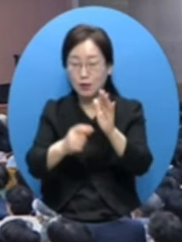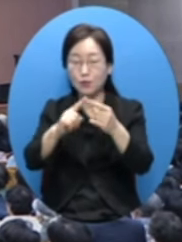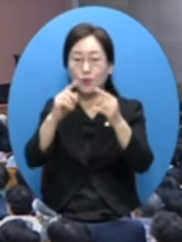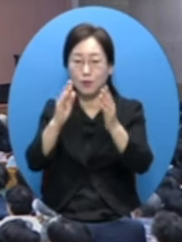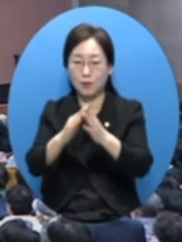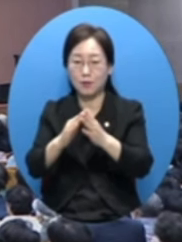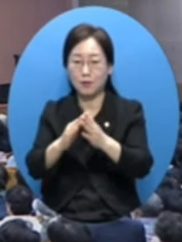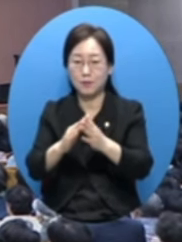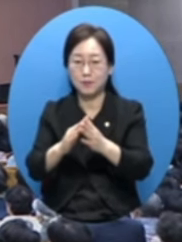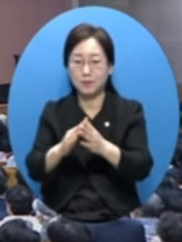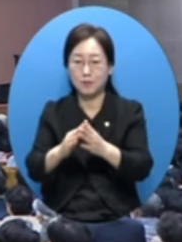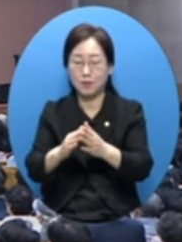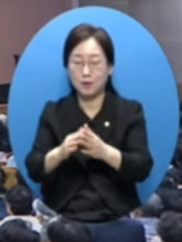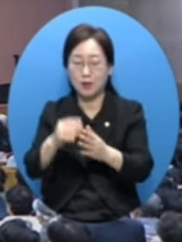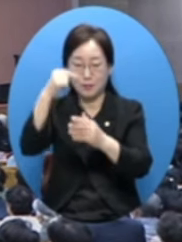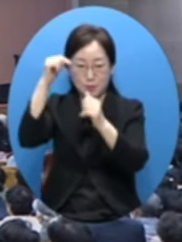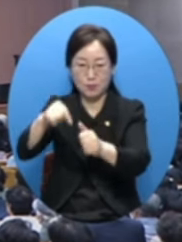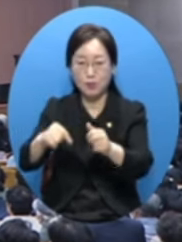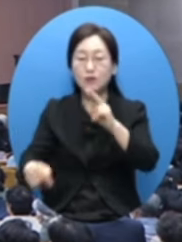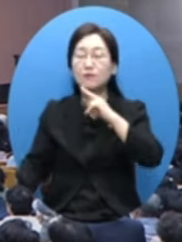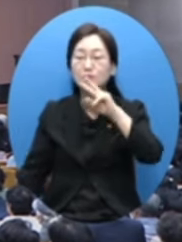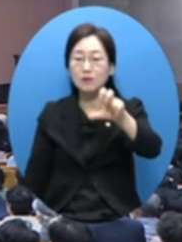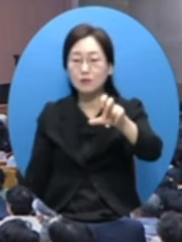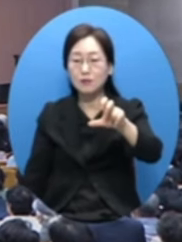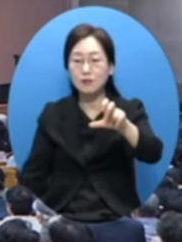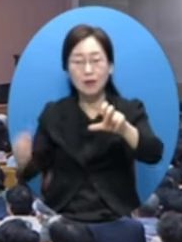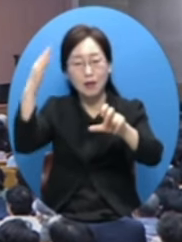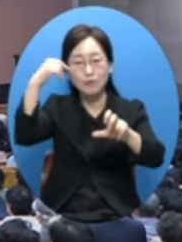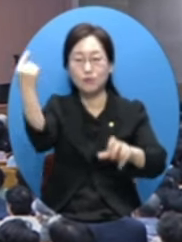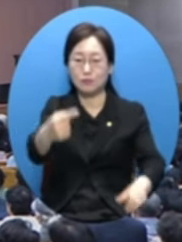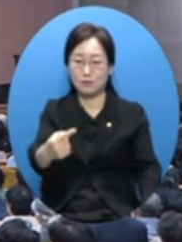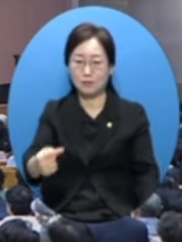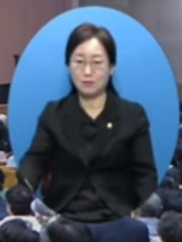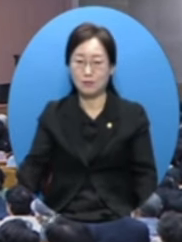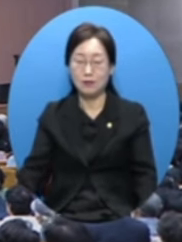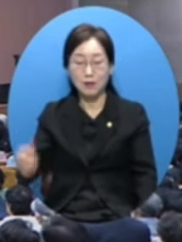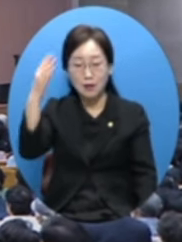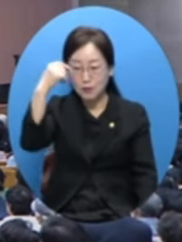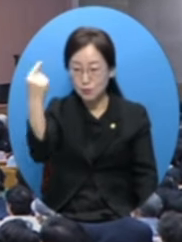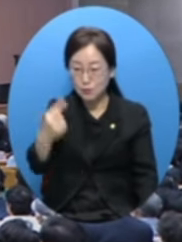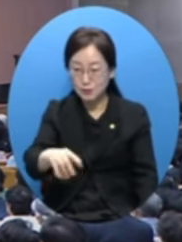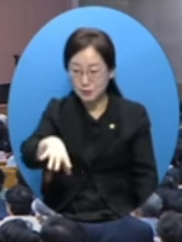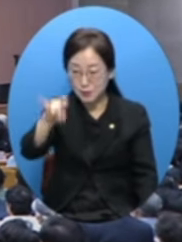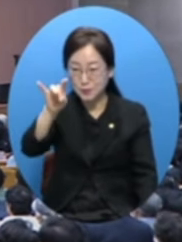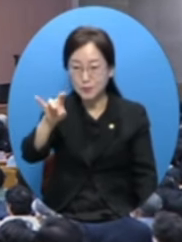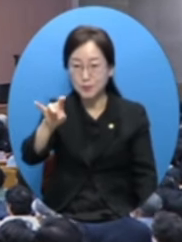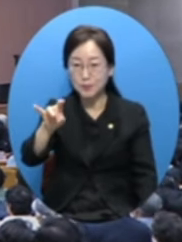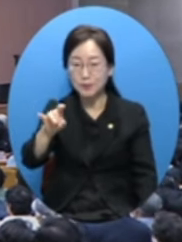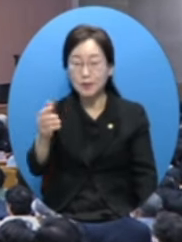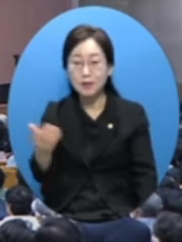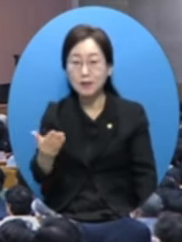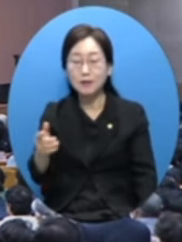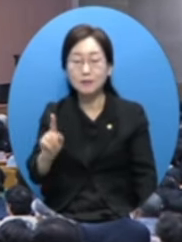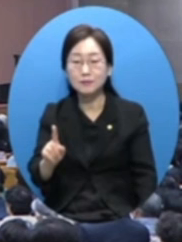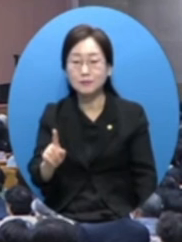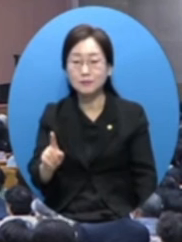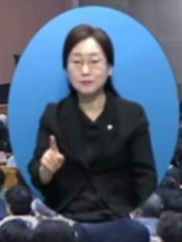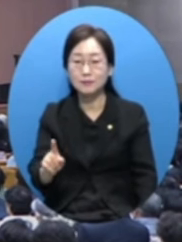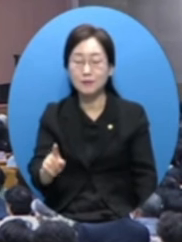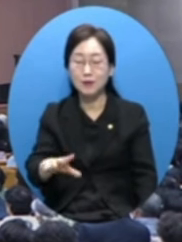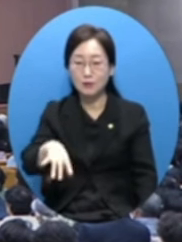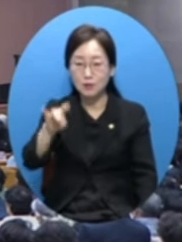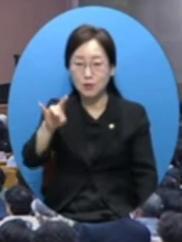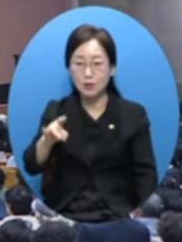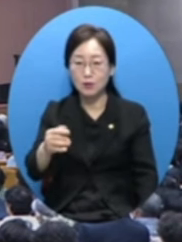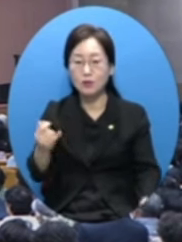통하여 25살 나이로 우리 한국에 들어옵니다. 조선 땅에 들어와서 처음 맞았던 일은 조선 최초의